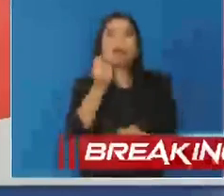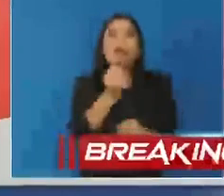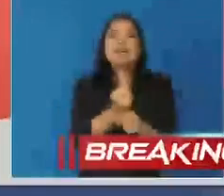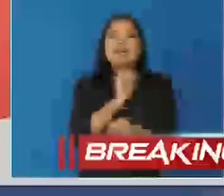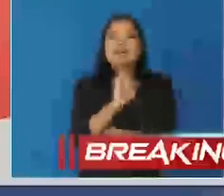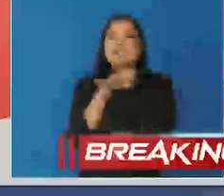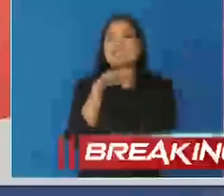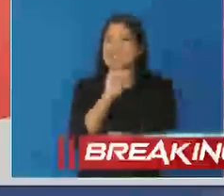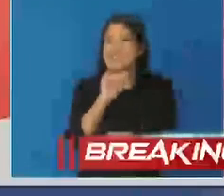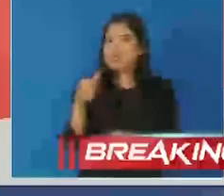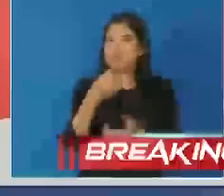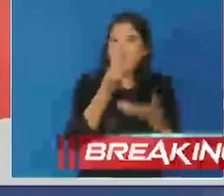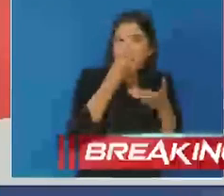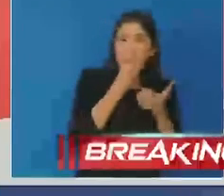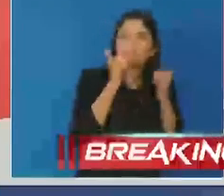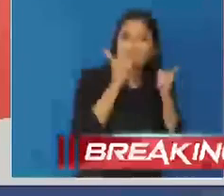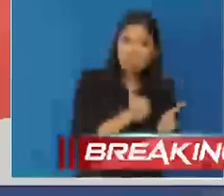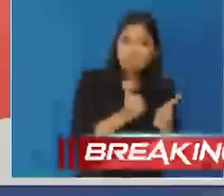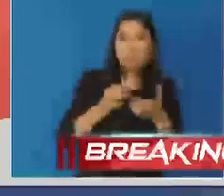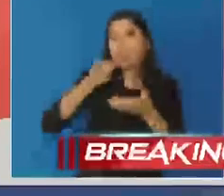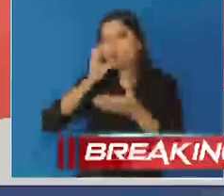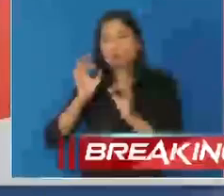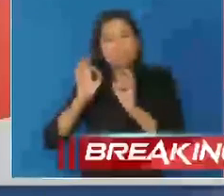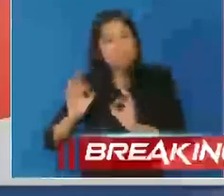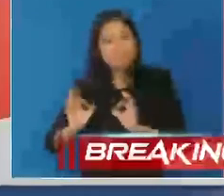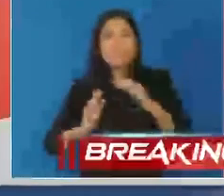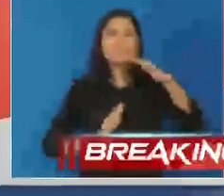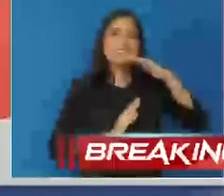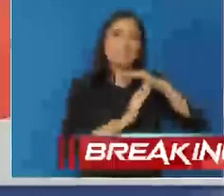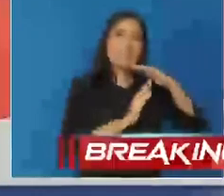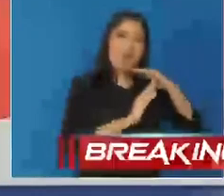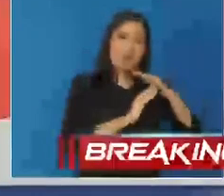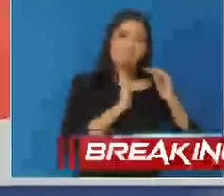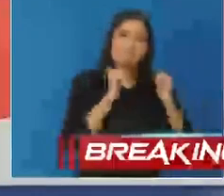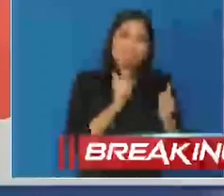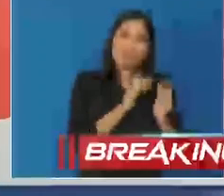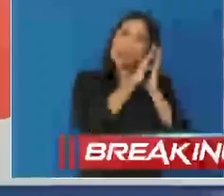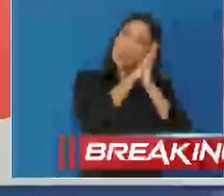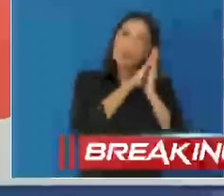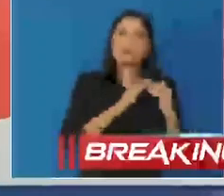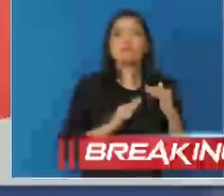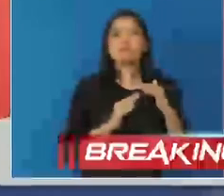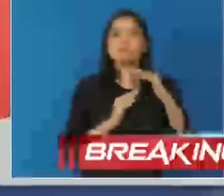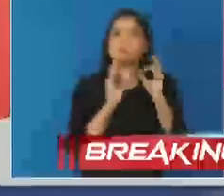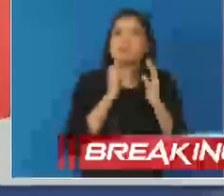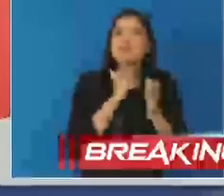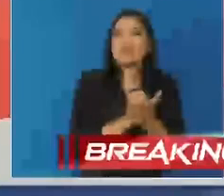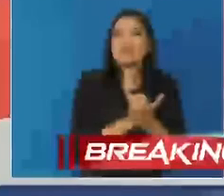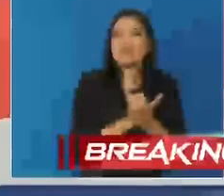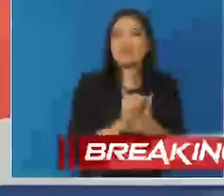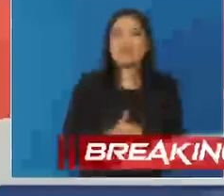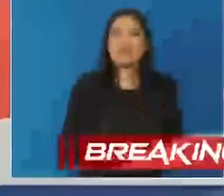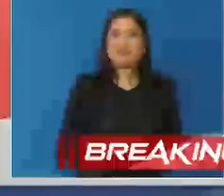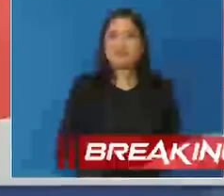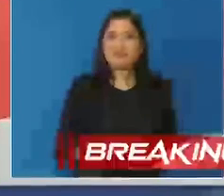kemudian nutrisinya cukup dan istirahat dengan baik yang menjadi penting untuk kita pahami